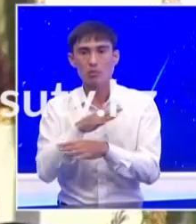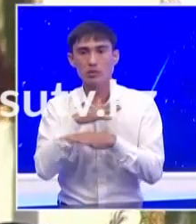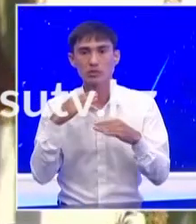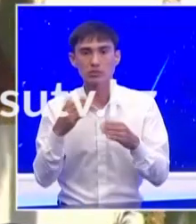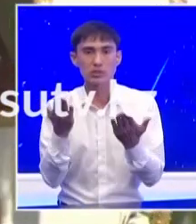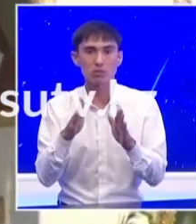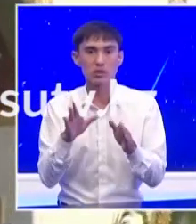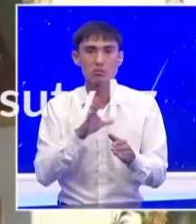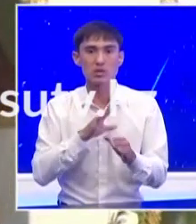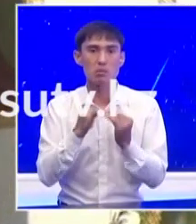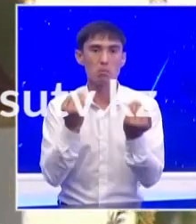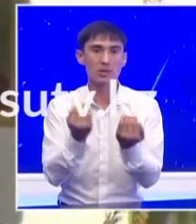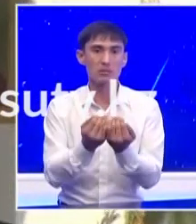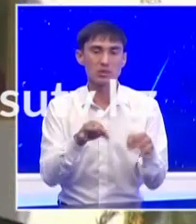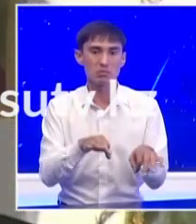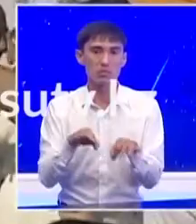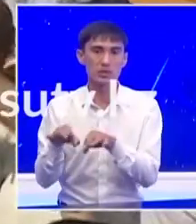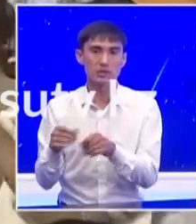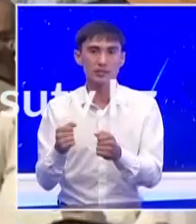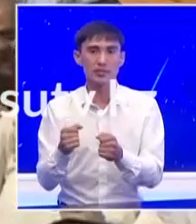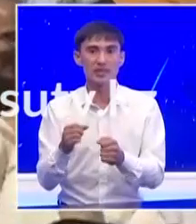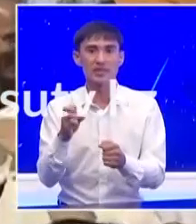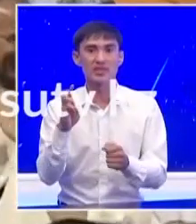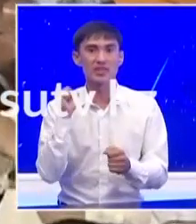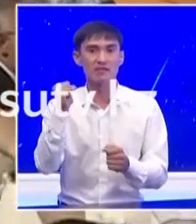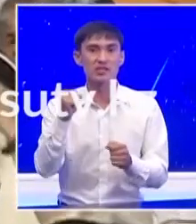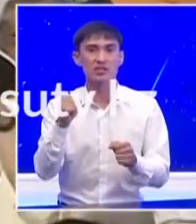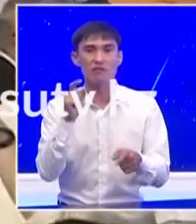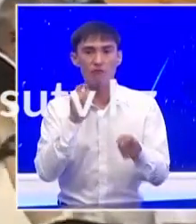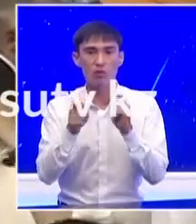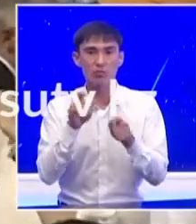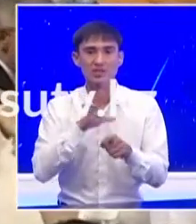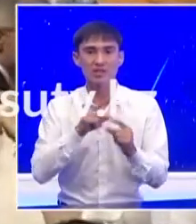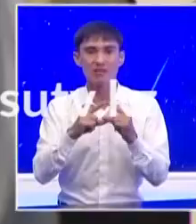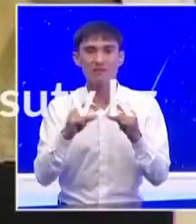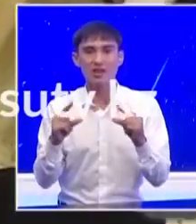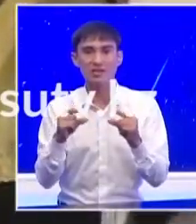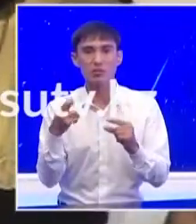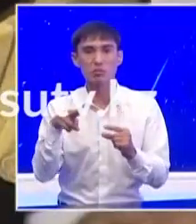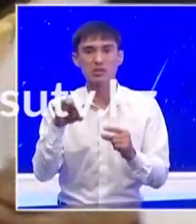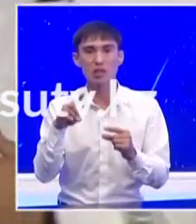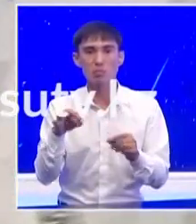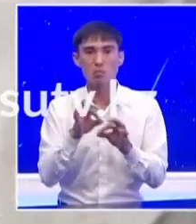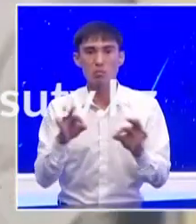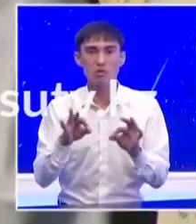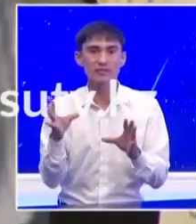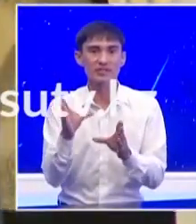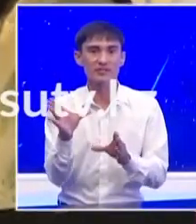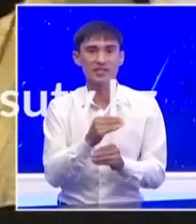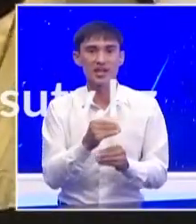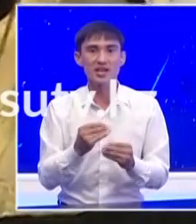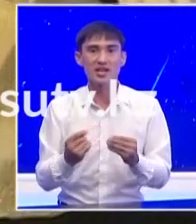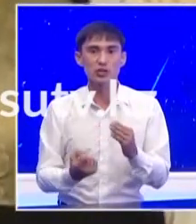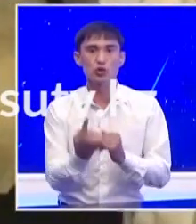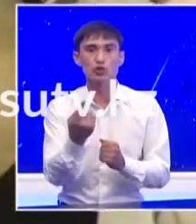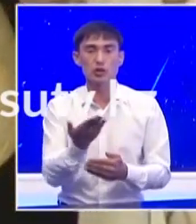масштабные события был из-за пандемии перенесен. Девизом форума стала фраза одного из псалмов: Все источники мои в тебе.